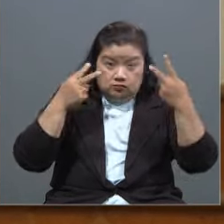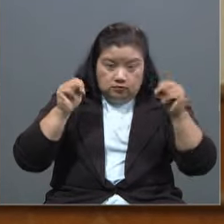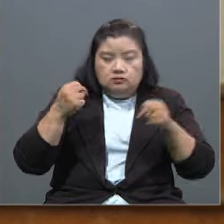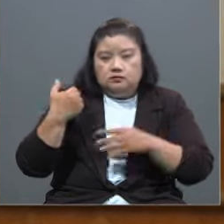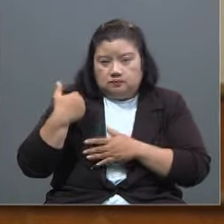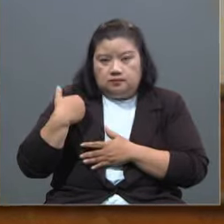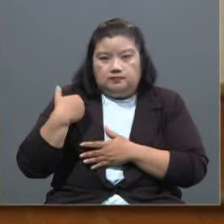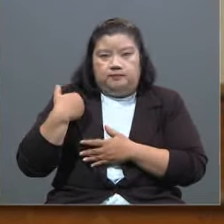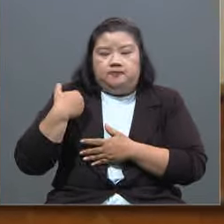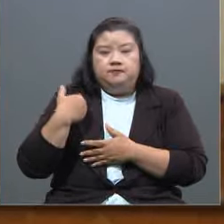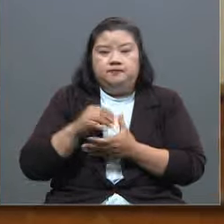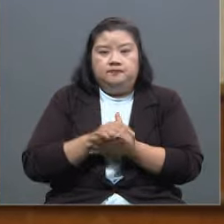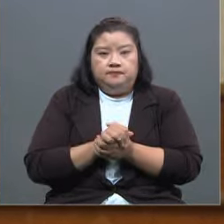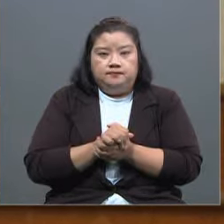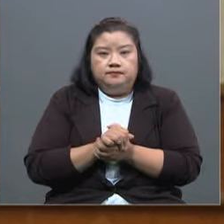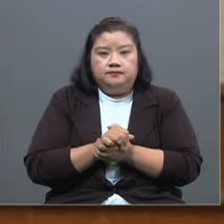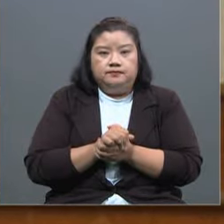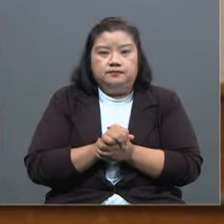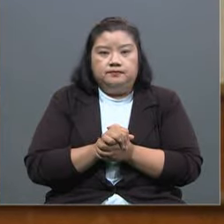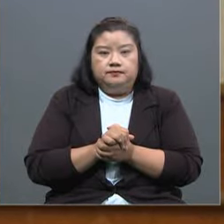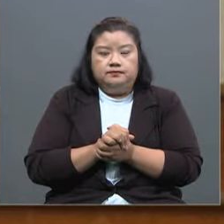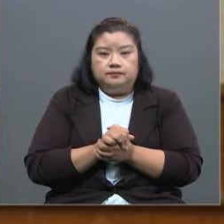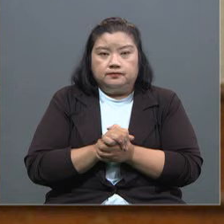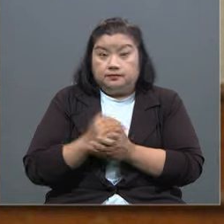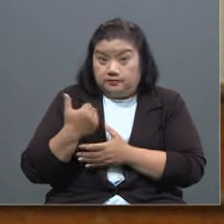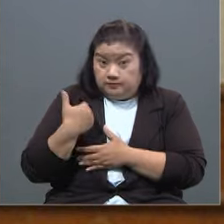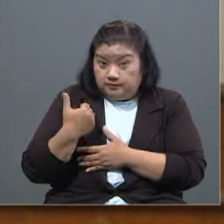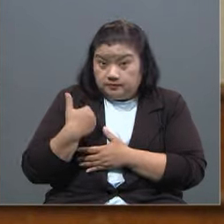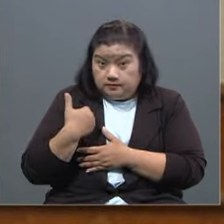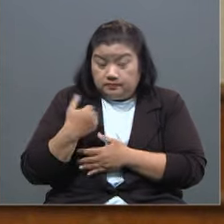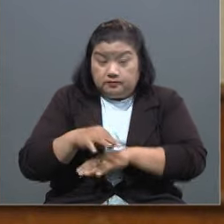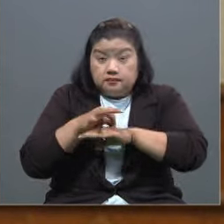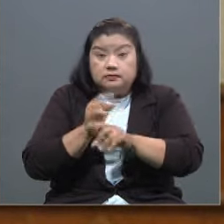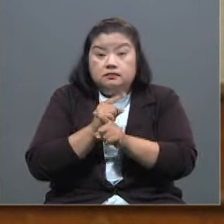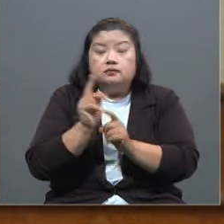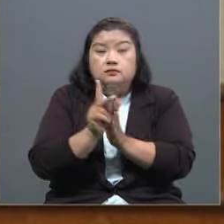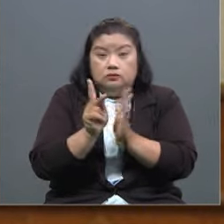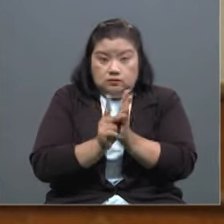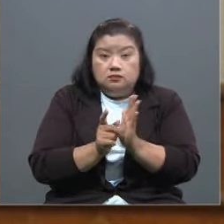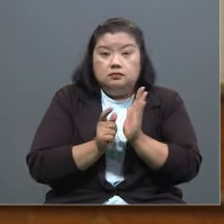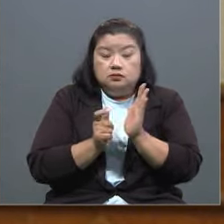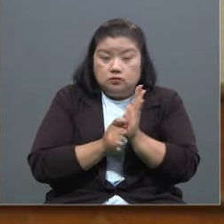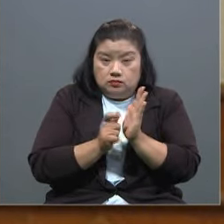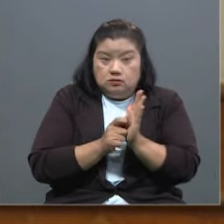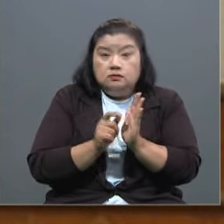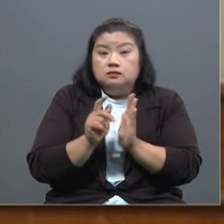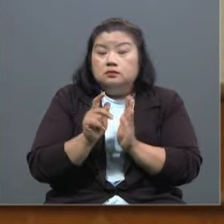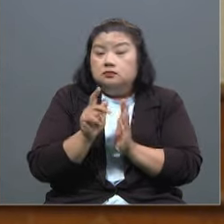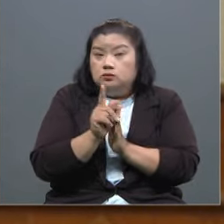แต่งตั้งเอาไว้ซึ่งเป็นการแต่งตั้งตามกฎหมายระเบียบบริหารราชการแผ่